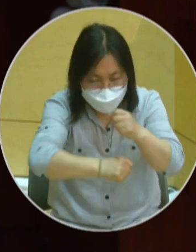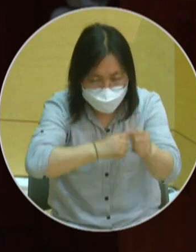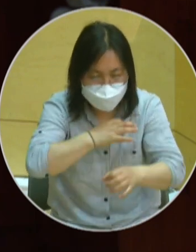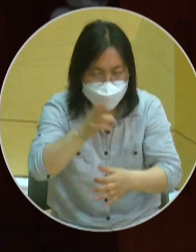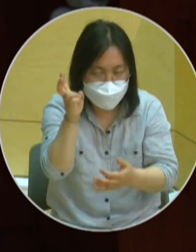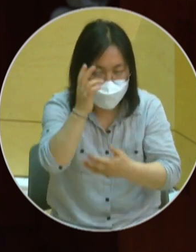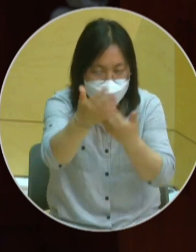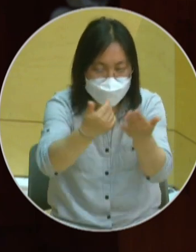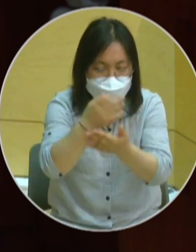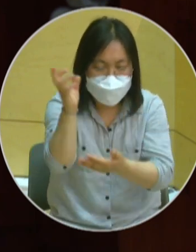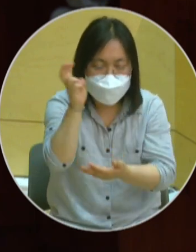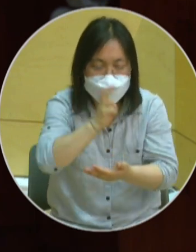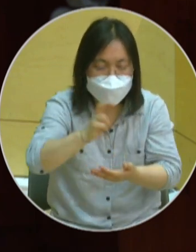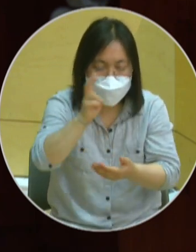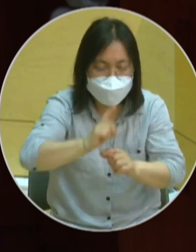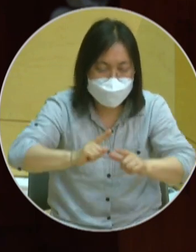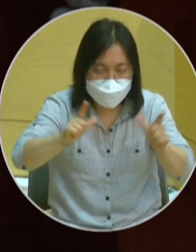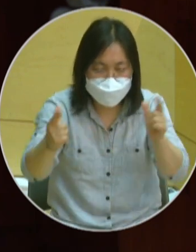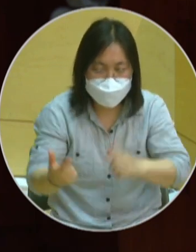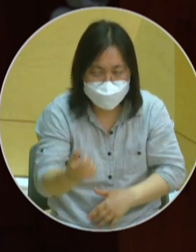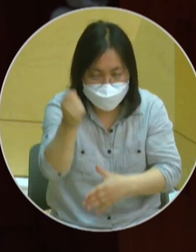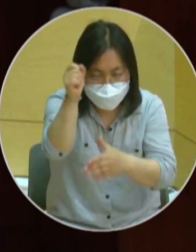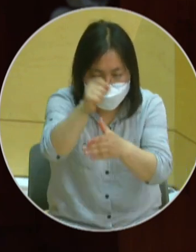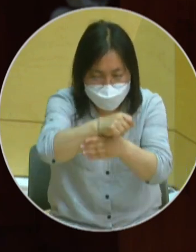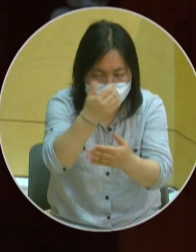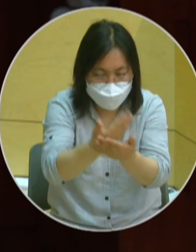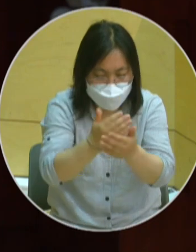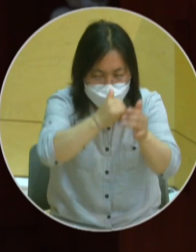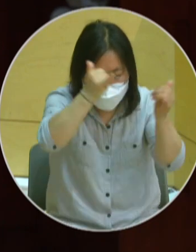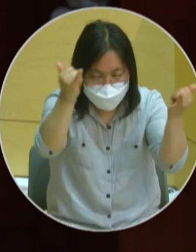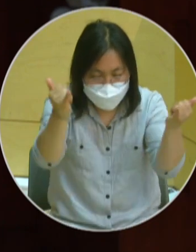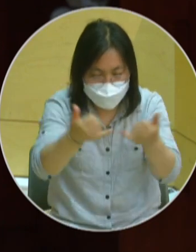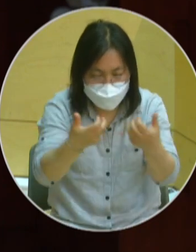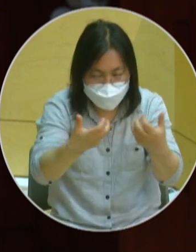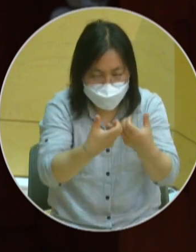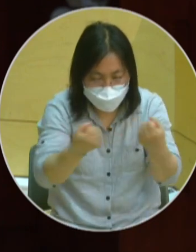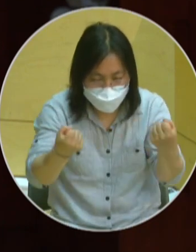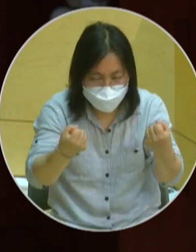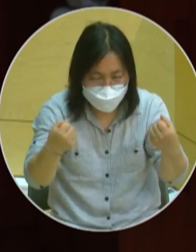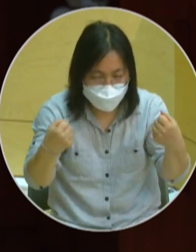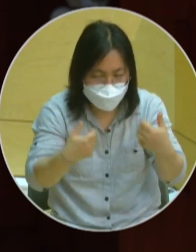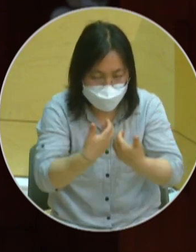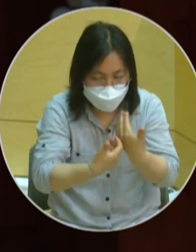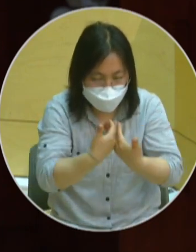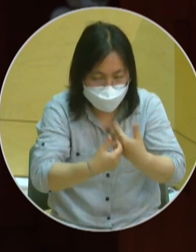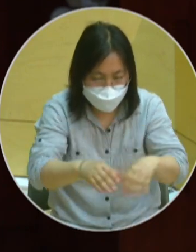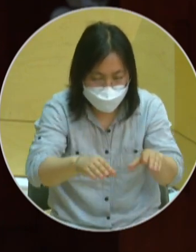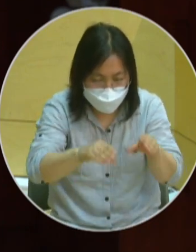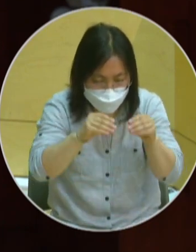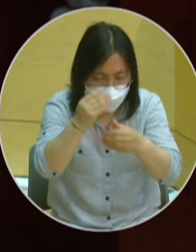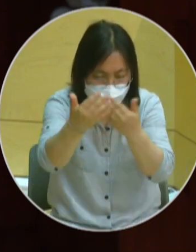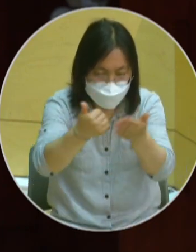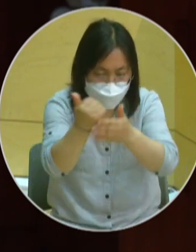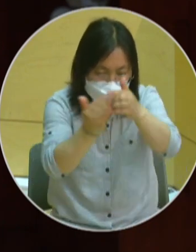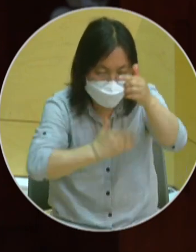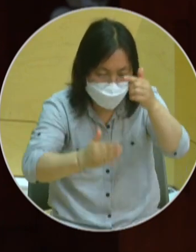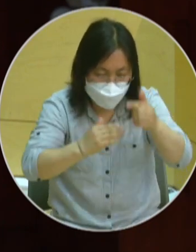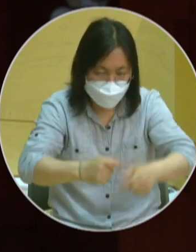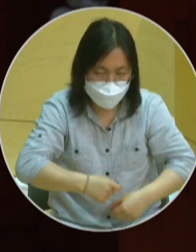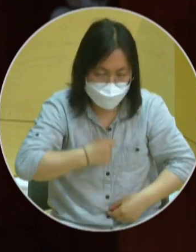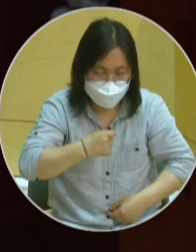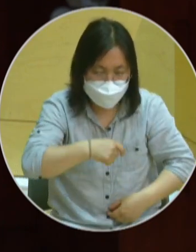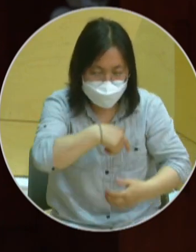속히 허락하여 주옵소서. 우리 사회의 분열과 갈등이 멈추고 하나님의 공의가 강물처럼